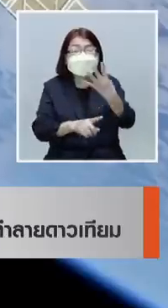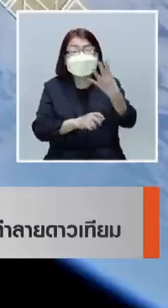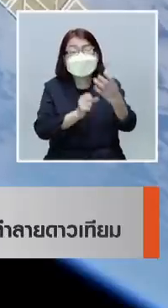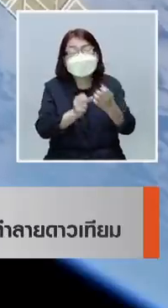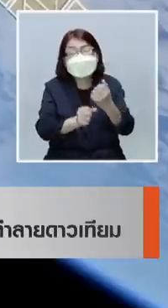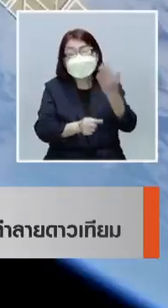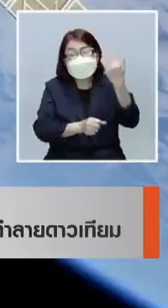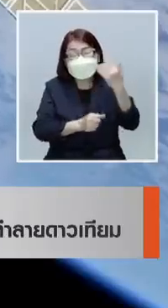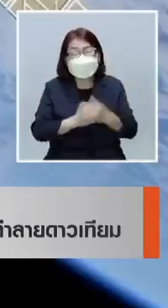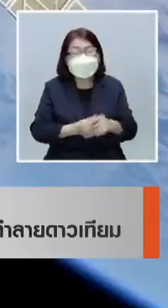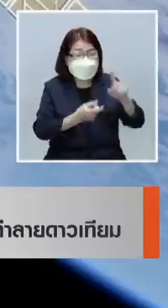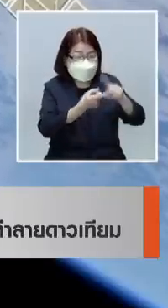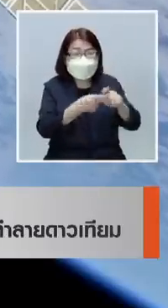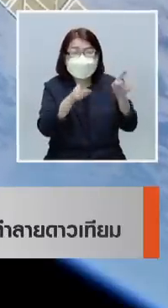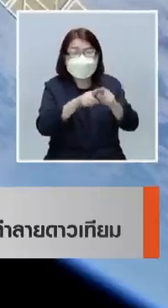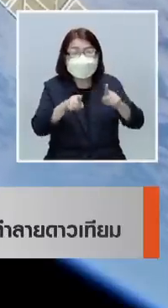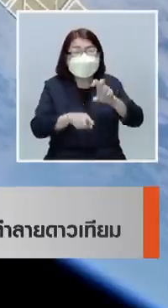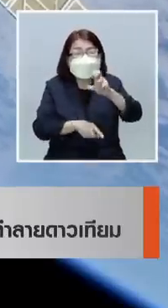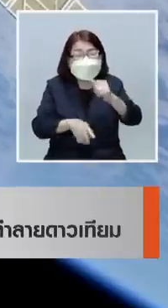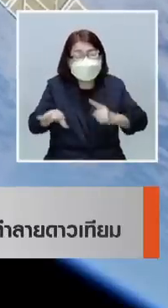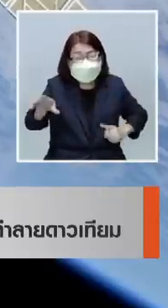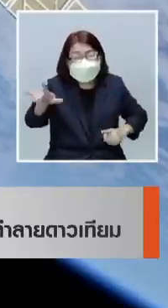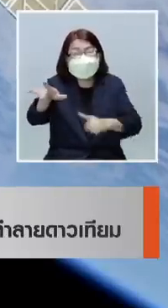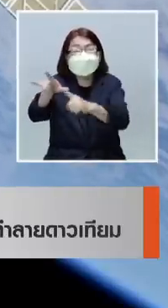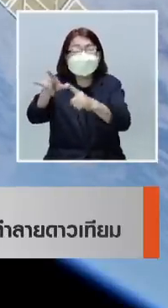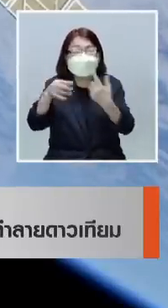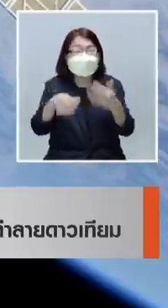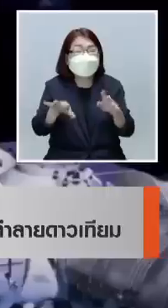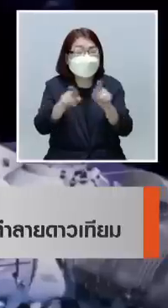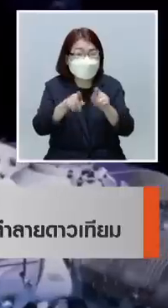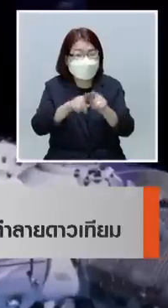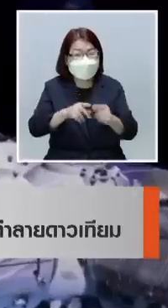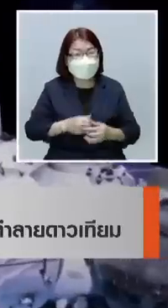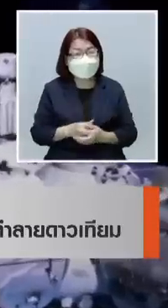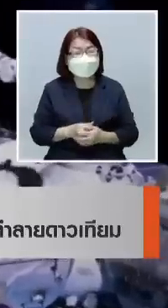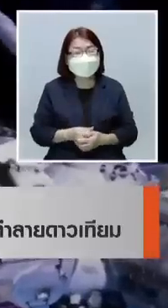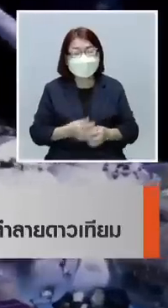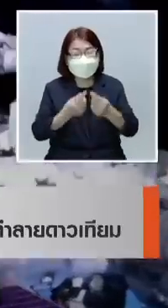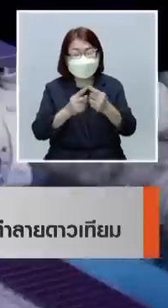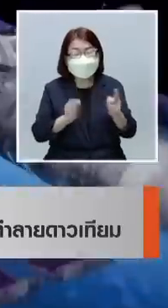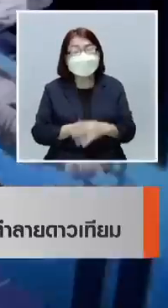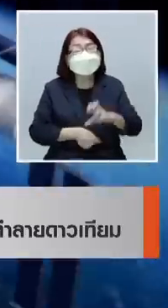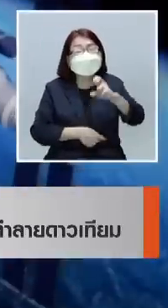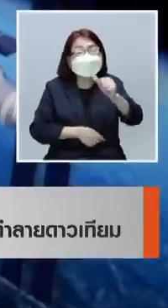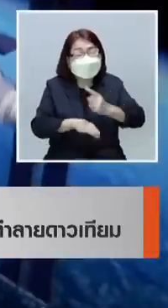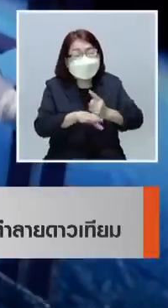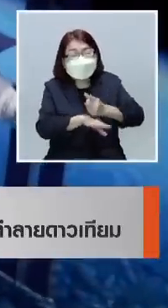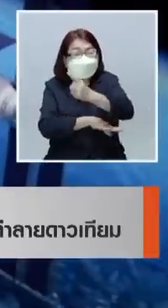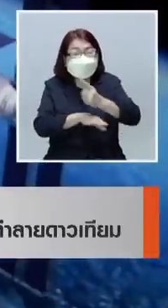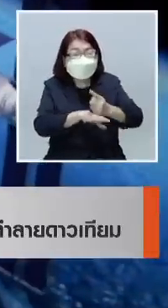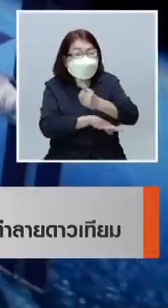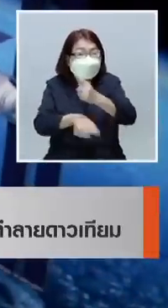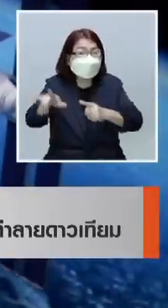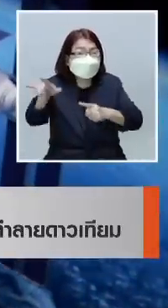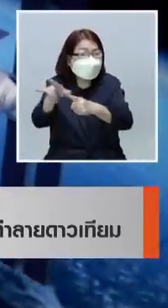ะรัสเซียก็มีการยิงทดสอบขีปนาวุธต้านดาวเทียมไปแล้วด้วยเช่นเดียวกันอย่างไรก็ตามการทดสอบยิงขีปนาวุธต้านดาวเทียม